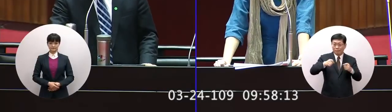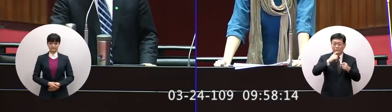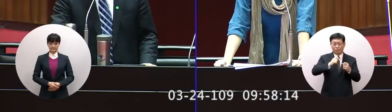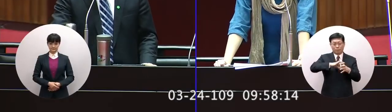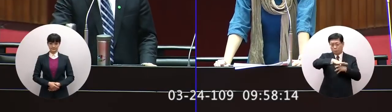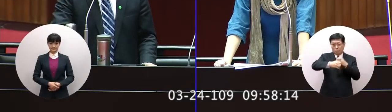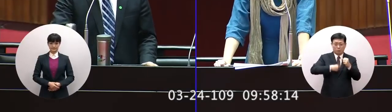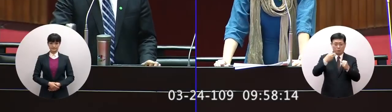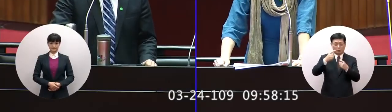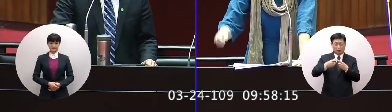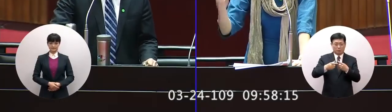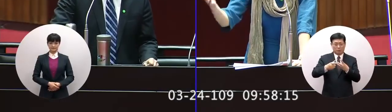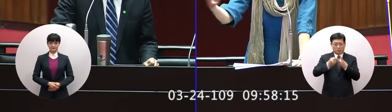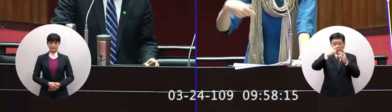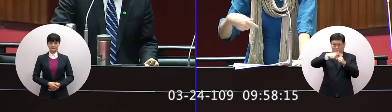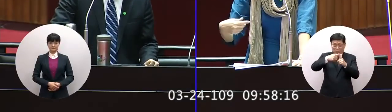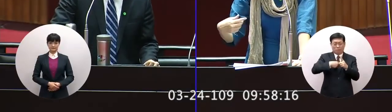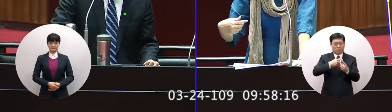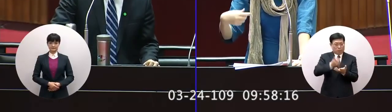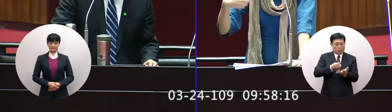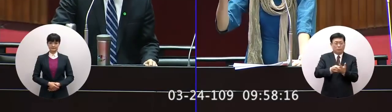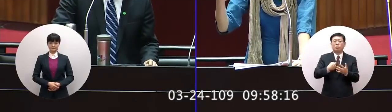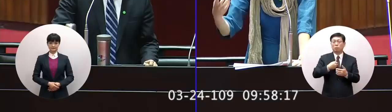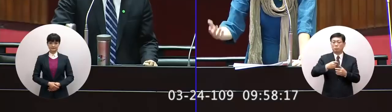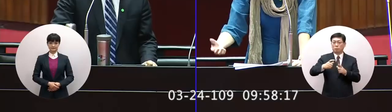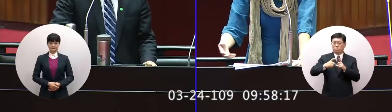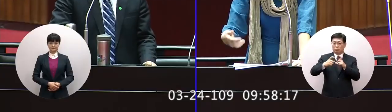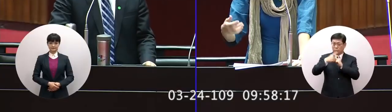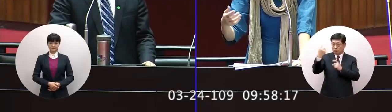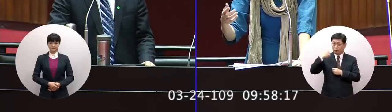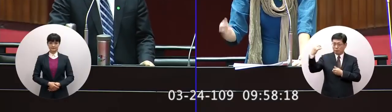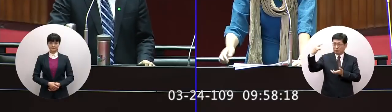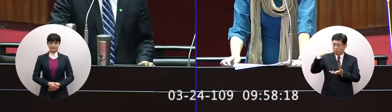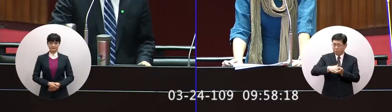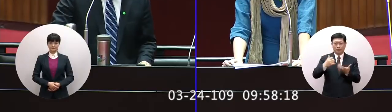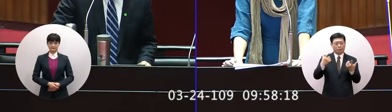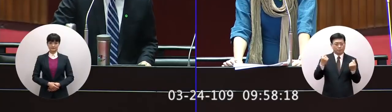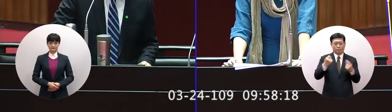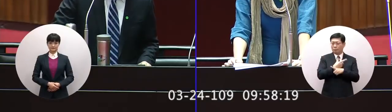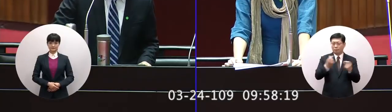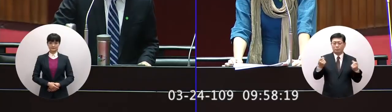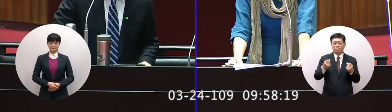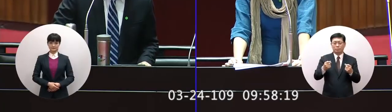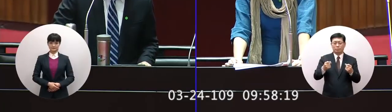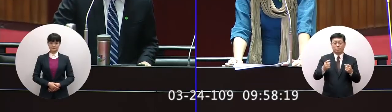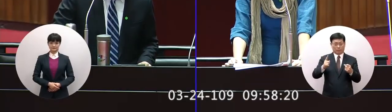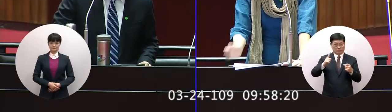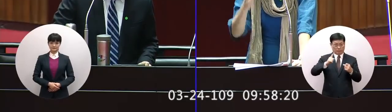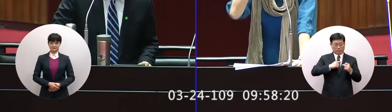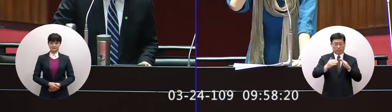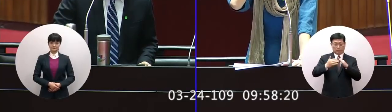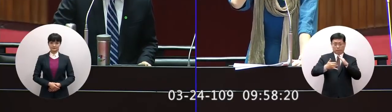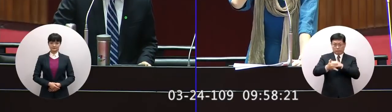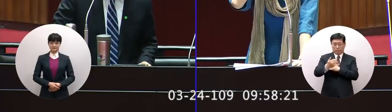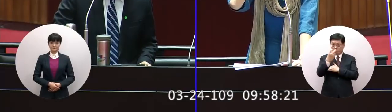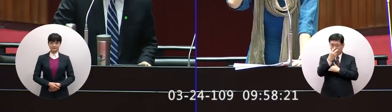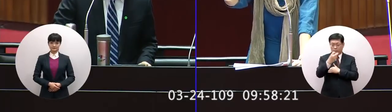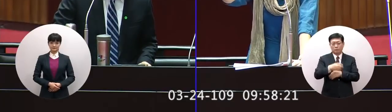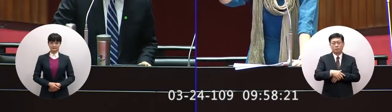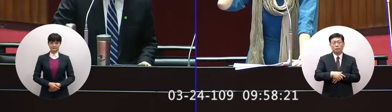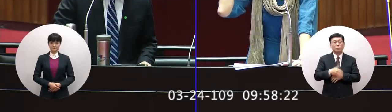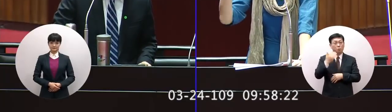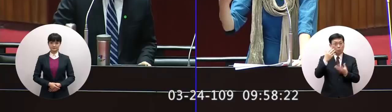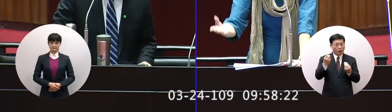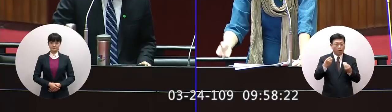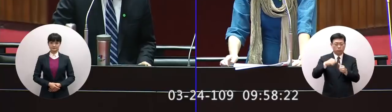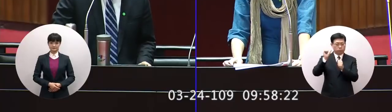级警戒了啦，三级警戒，所以所有回来的人他都要这个。自己隔离防疫，那否则的话呢，